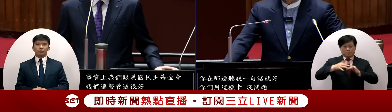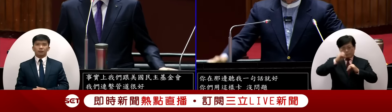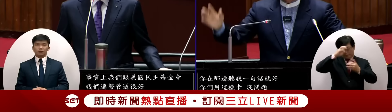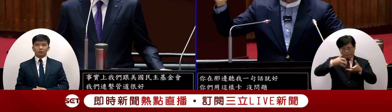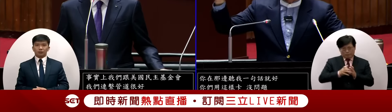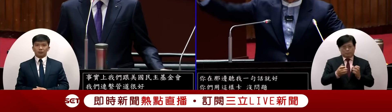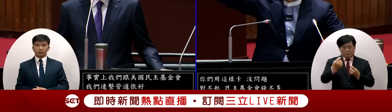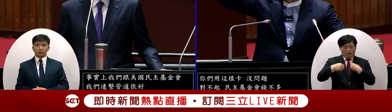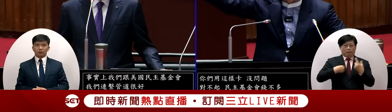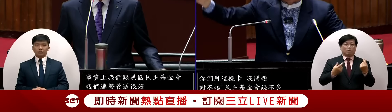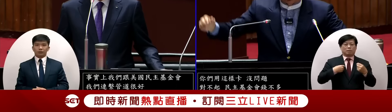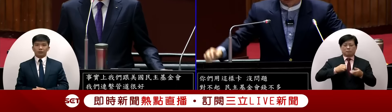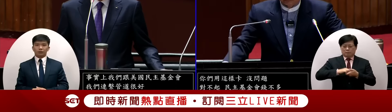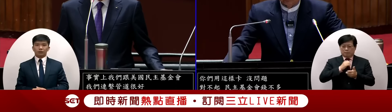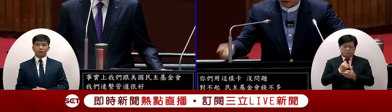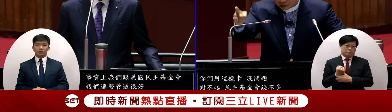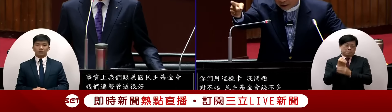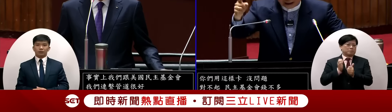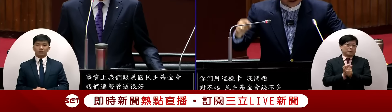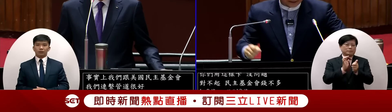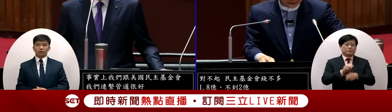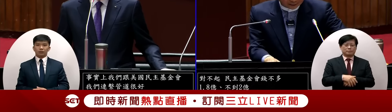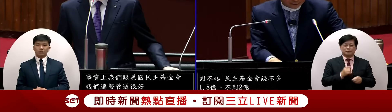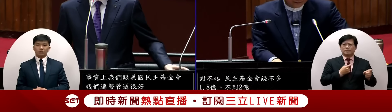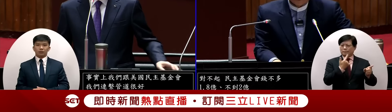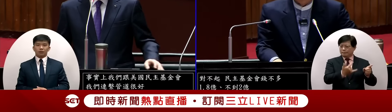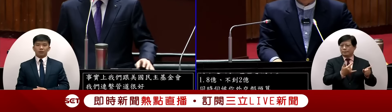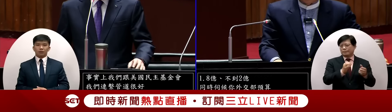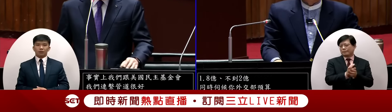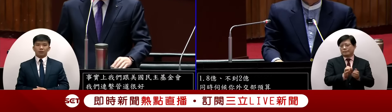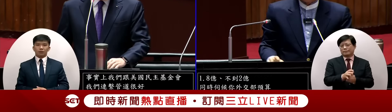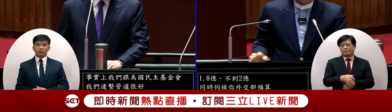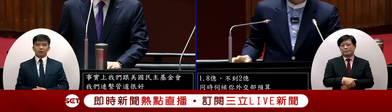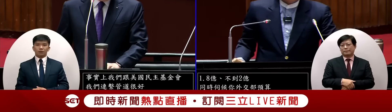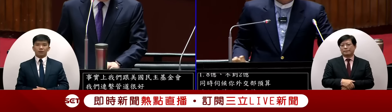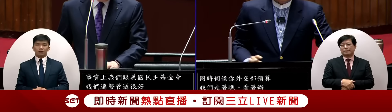团，我们绝对全力做到后盾，看着办啊！